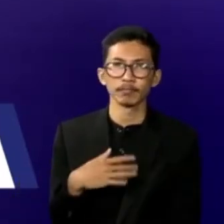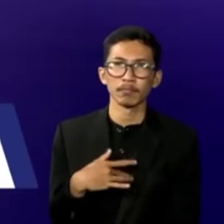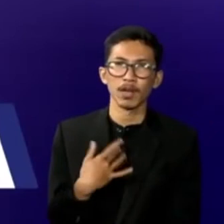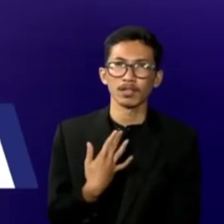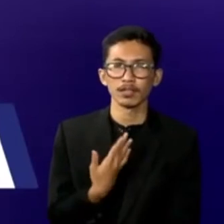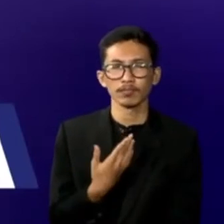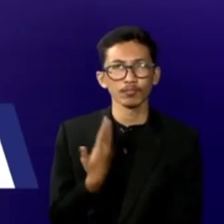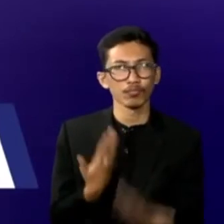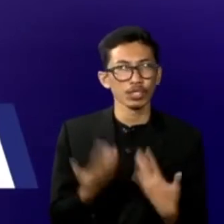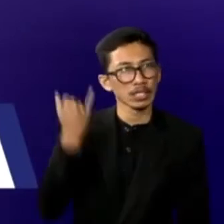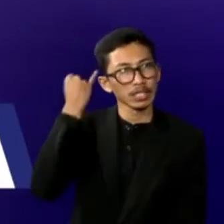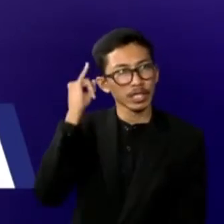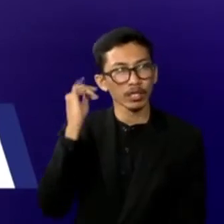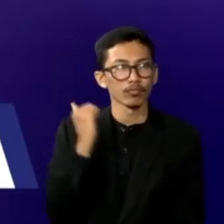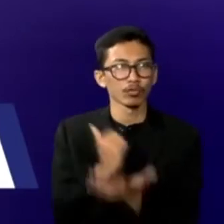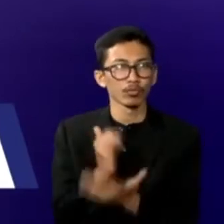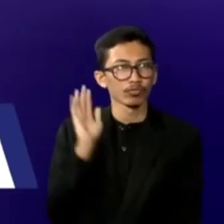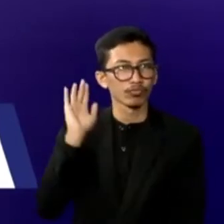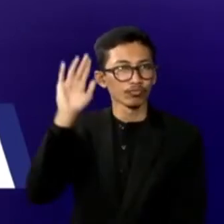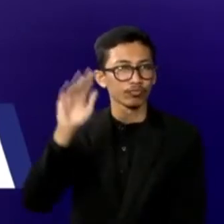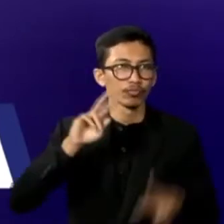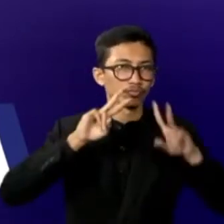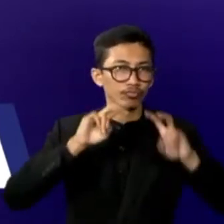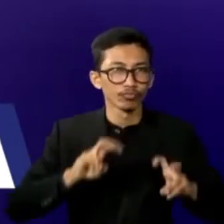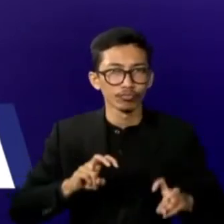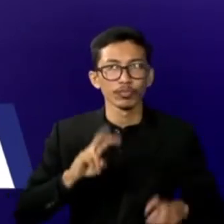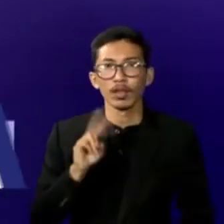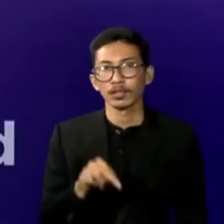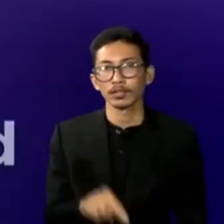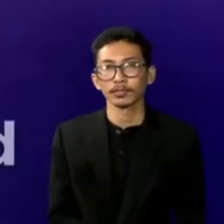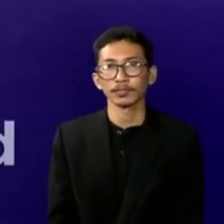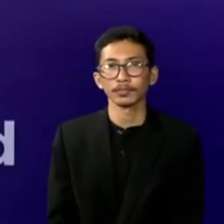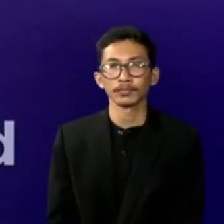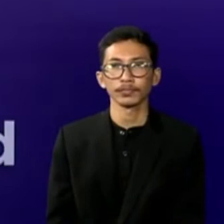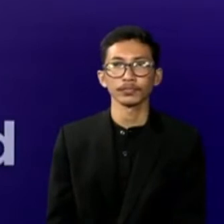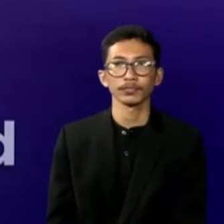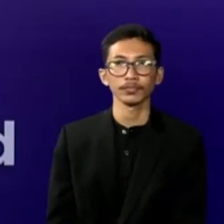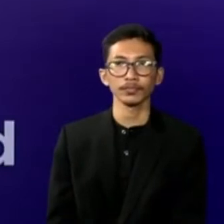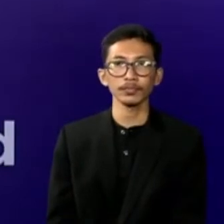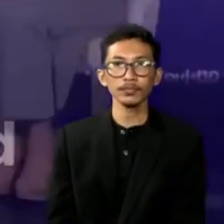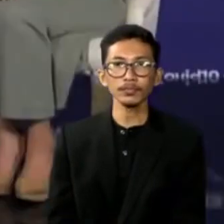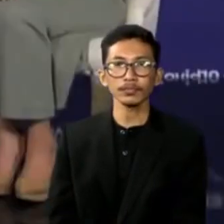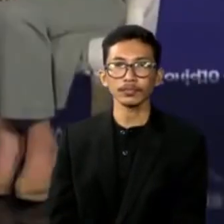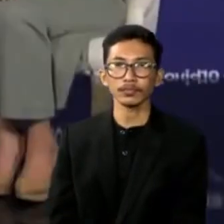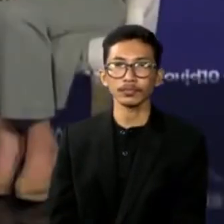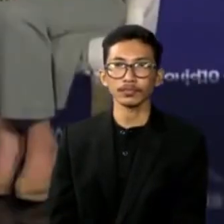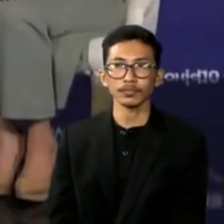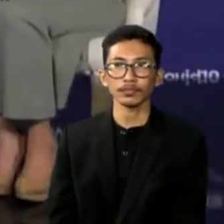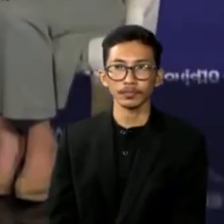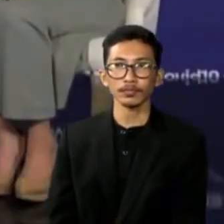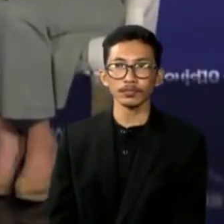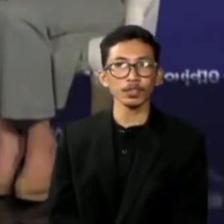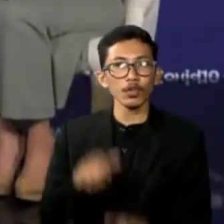ide yang harus kita kali supaya bisa menyelesaikan masalah ini Tentunya ini mungkin untuk pekerja yang berada di